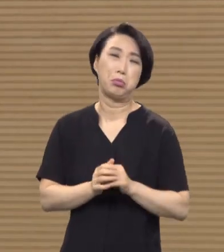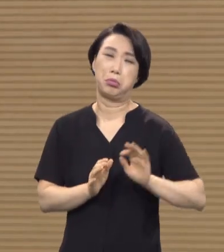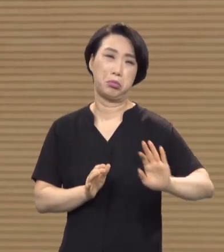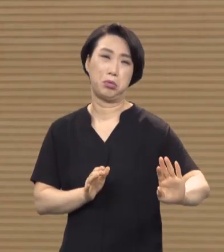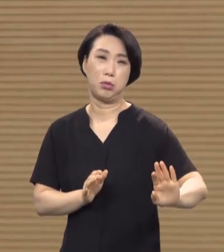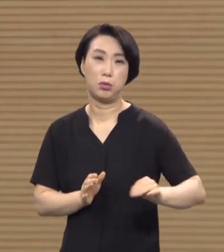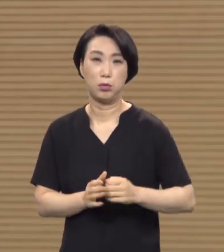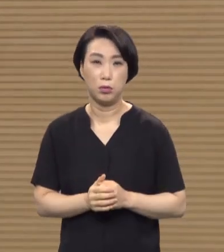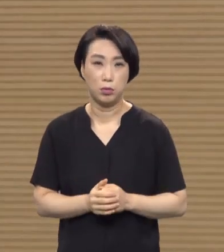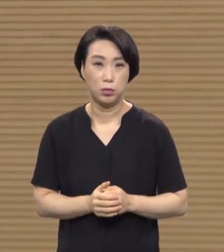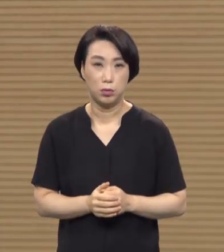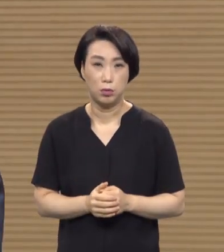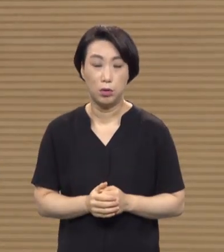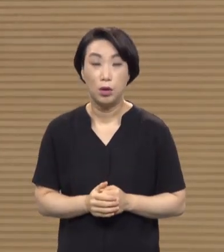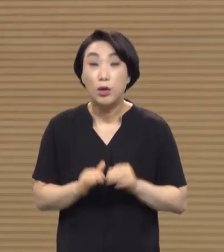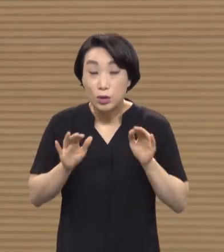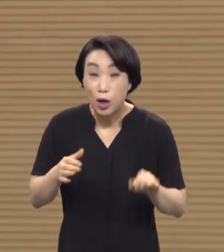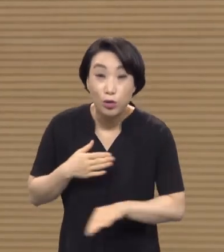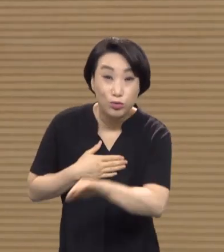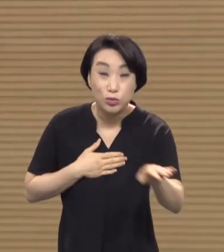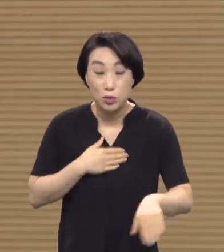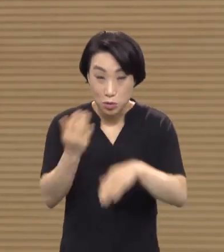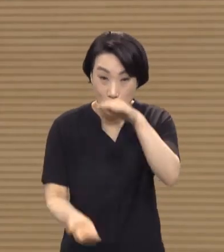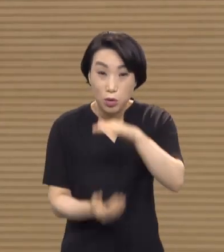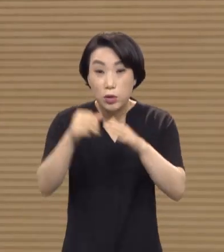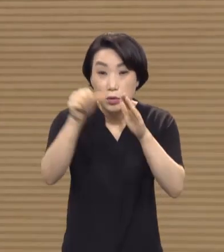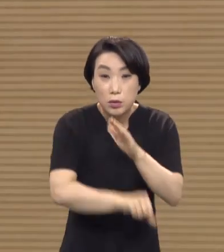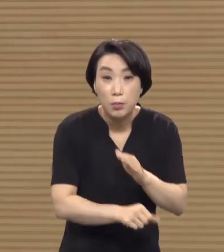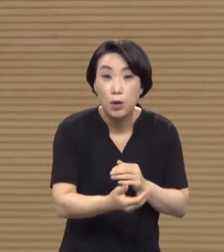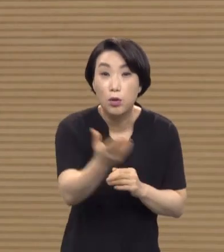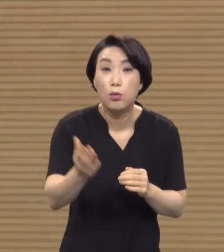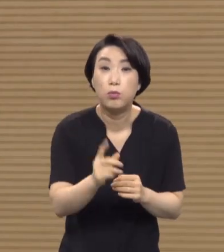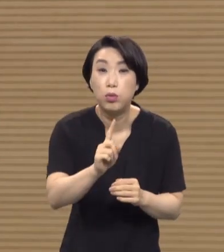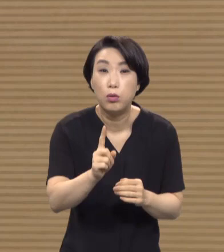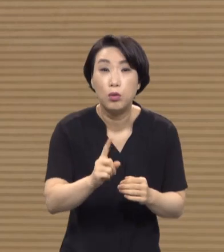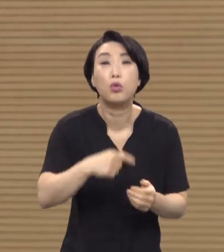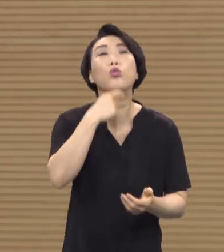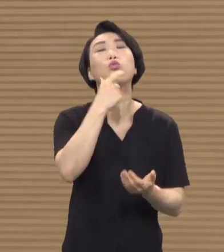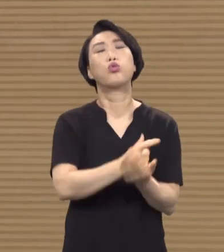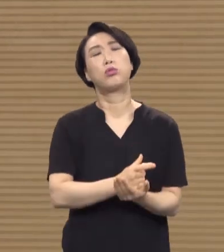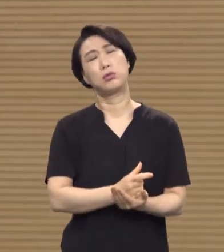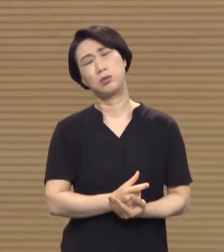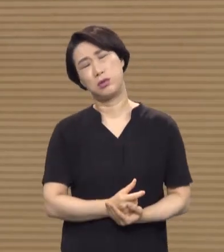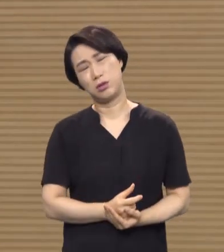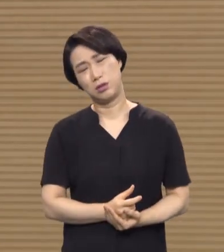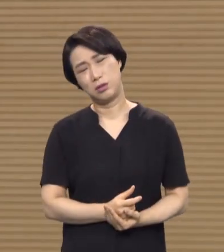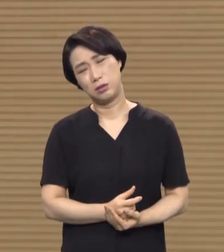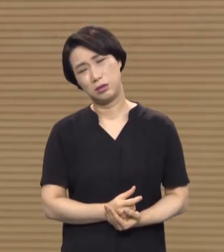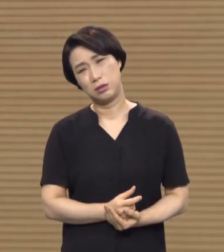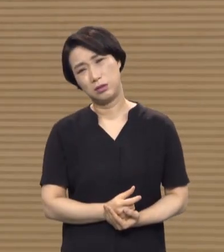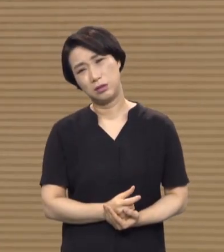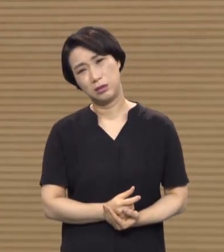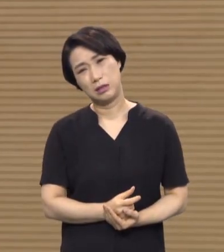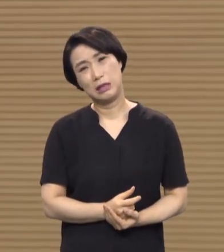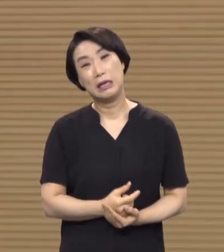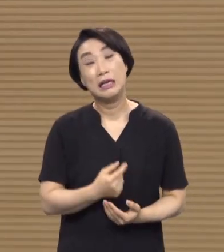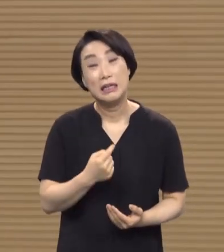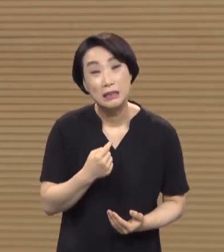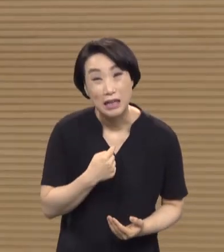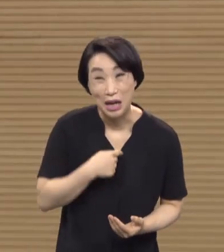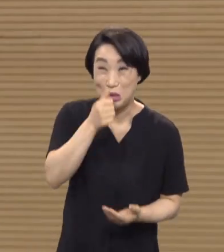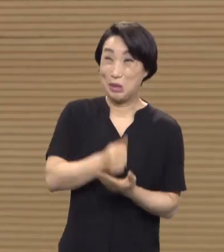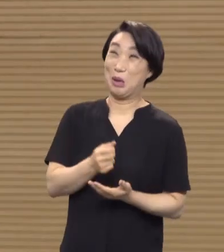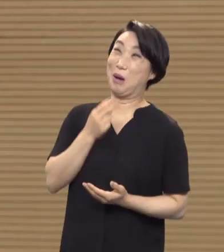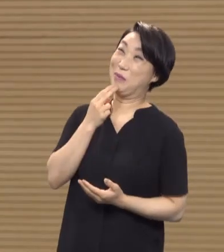얘기요. 우리 최고의 실패자가 누구냐. 속는 겁니다. 나는 죄